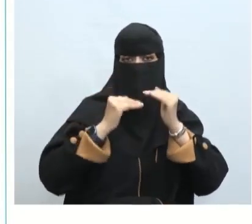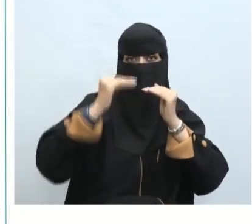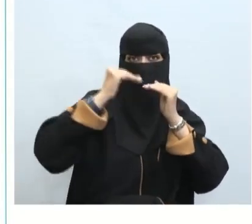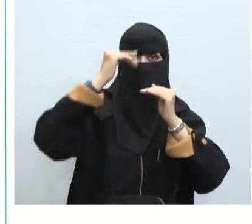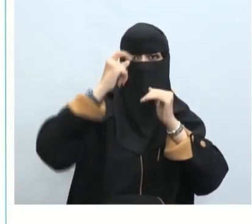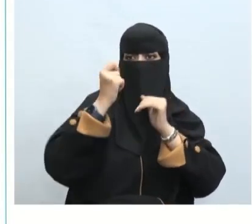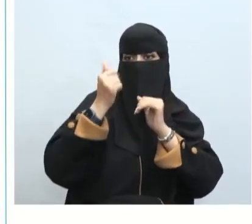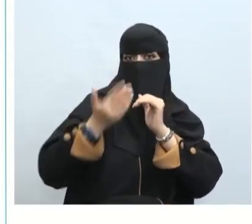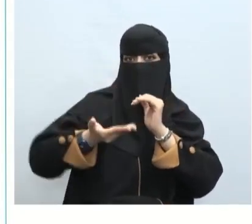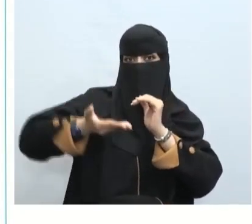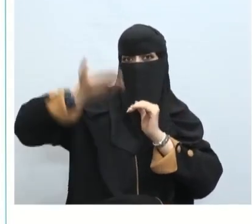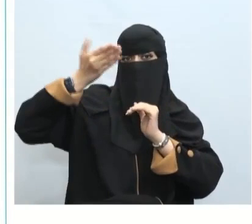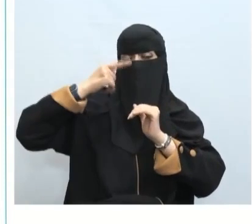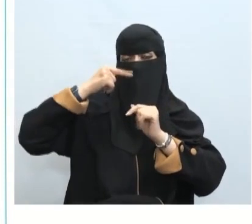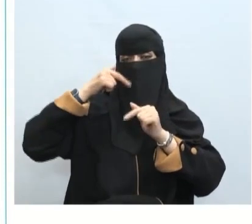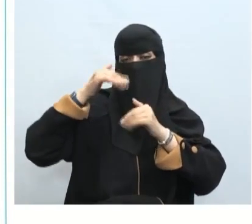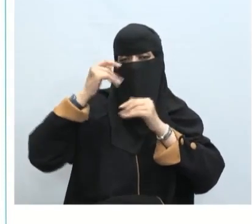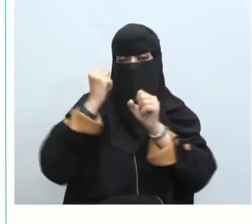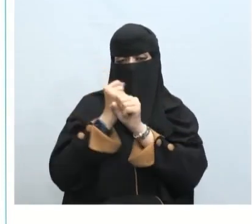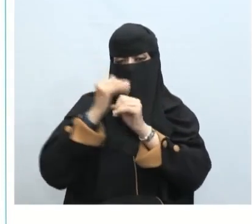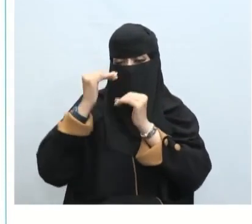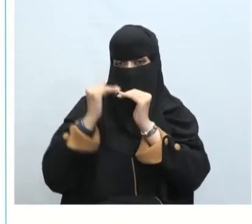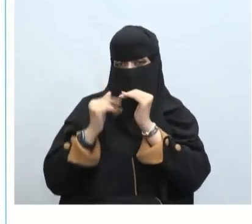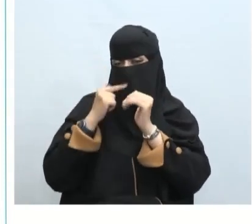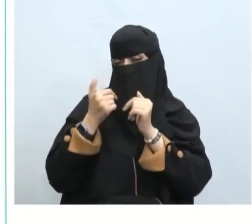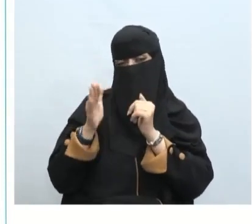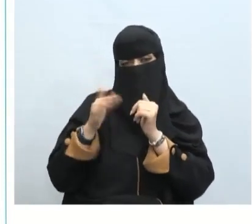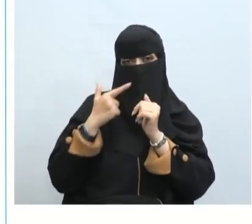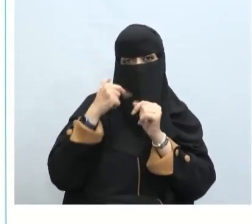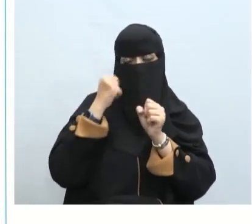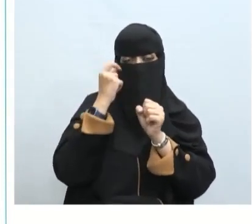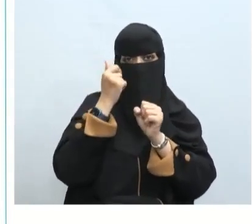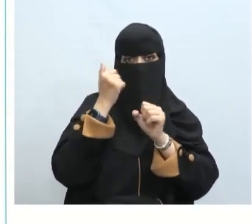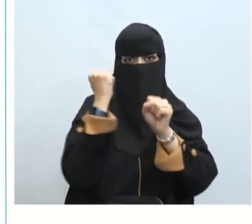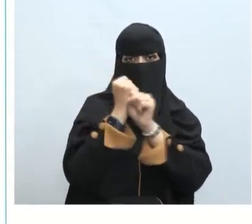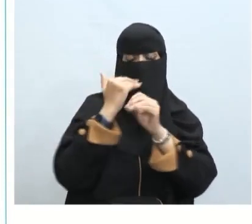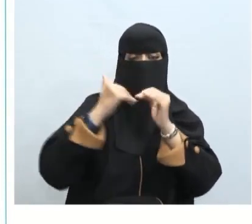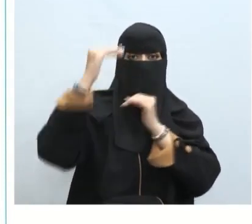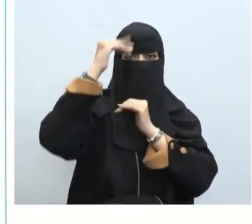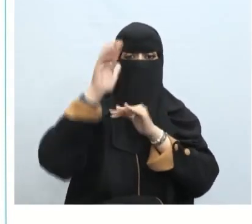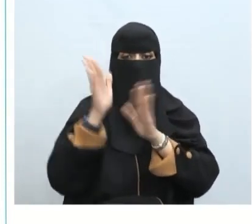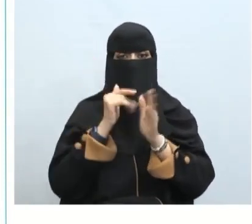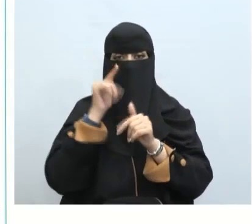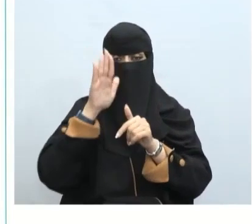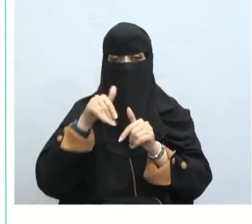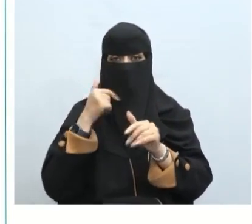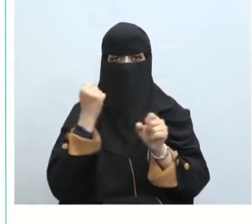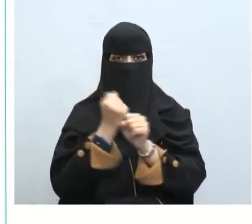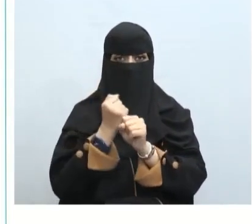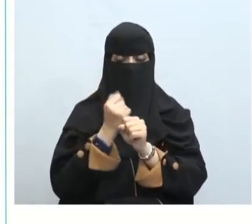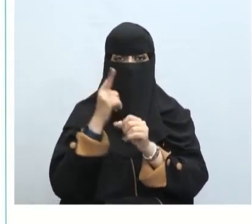اجور اعلى مستويات اجور اعلى هذه اسباب